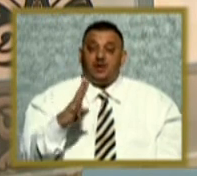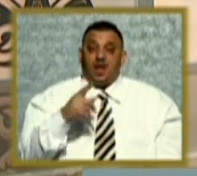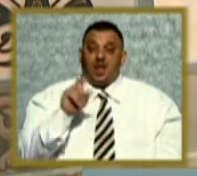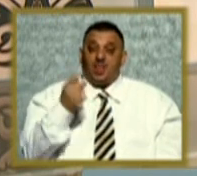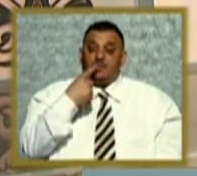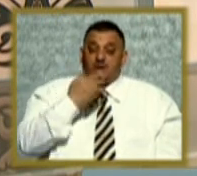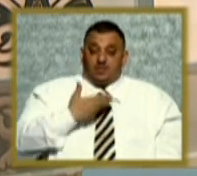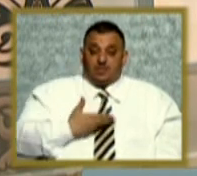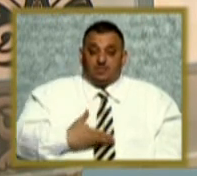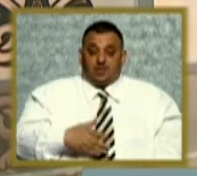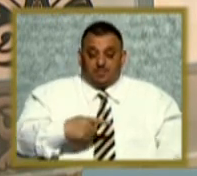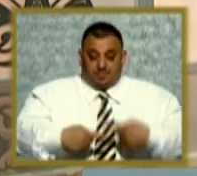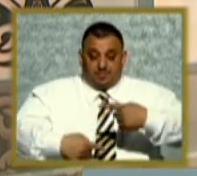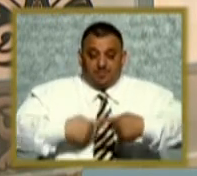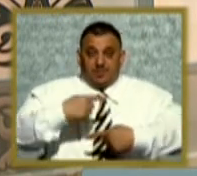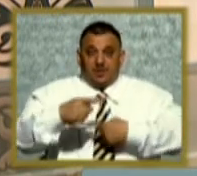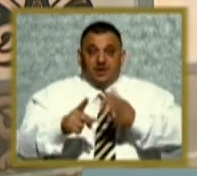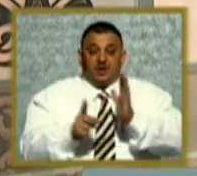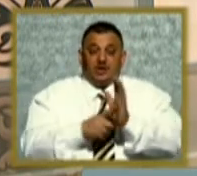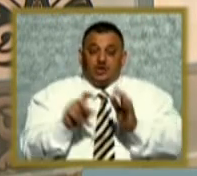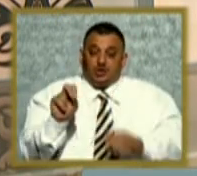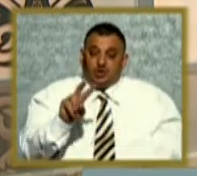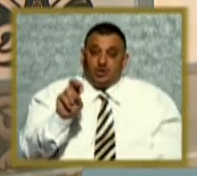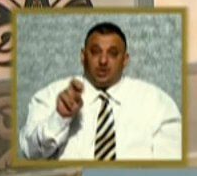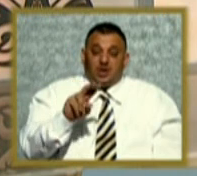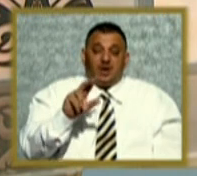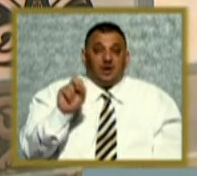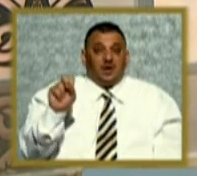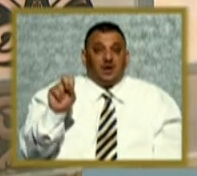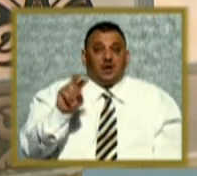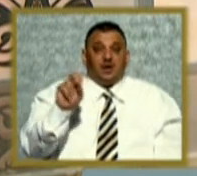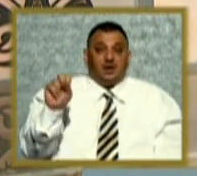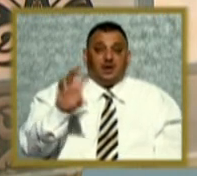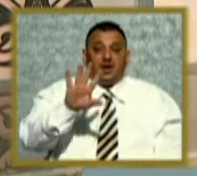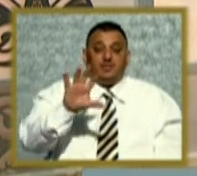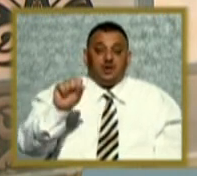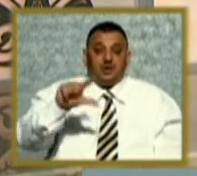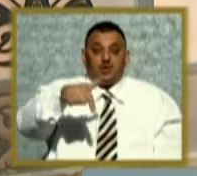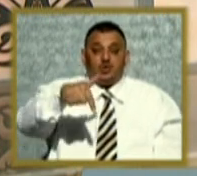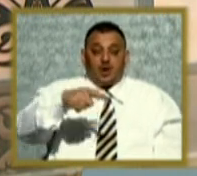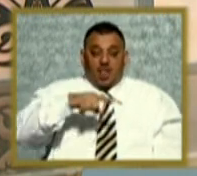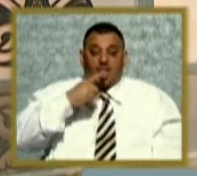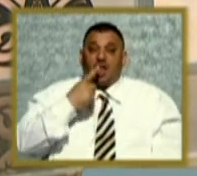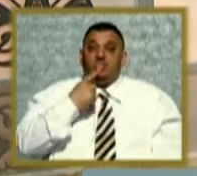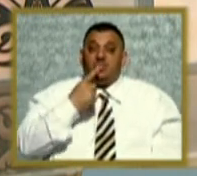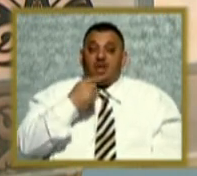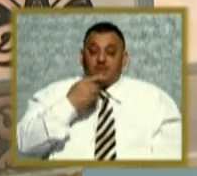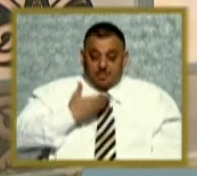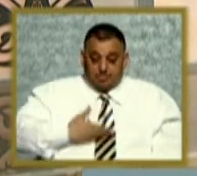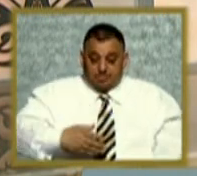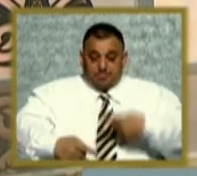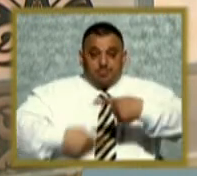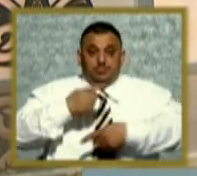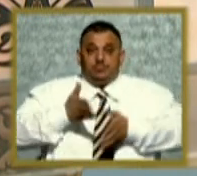ولا الأطباء، وظل مستمر عندي كذا شهر ما يقارب 4-5-6 شهور ظل عندي يعني دم